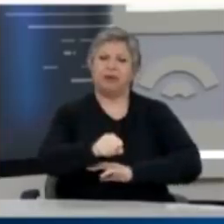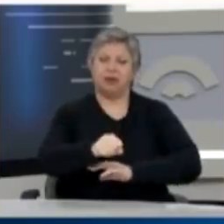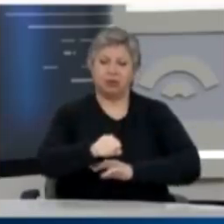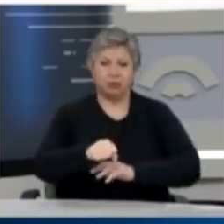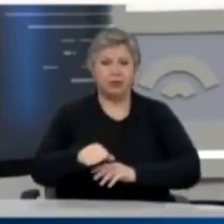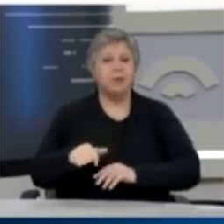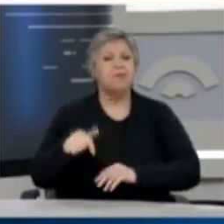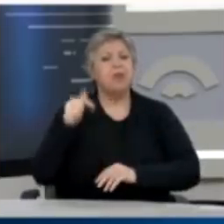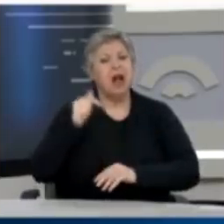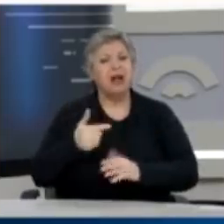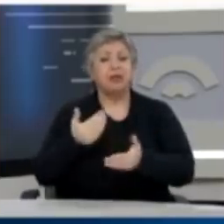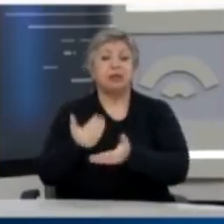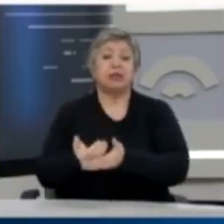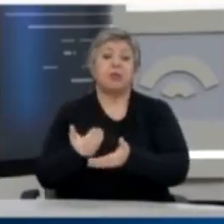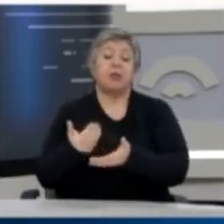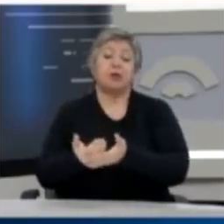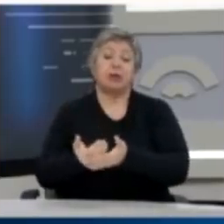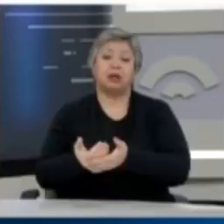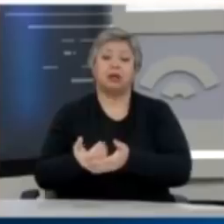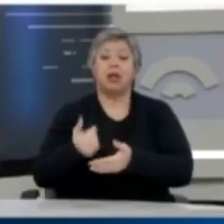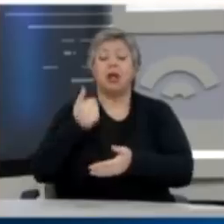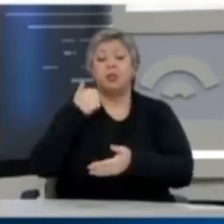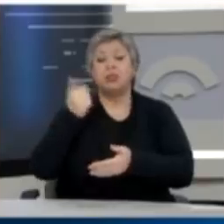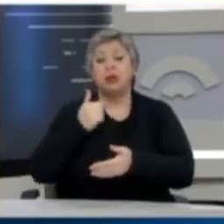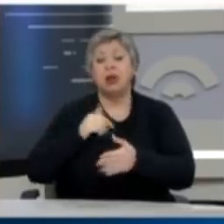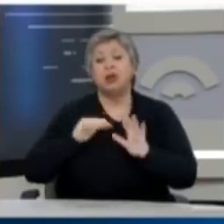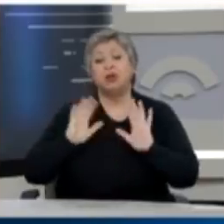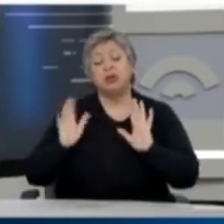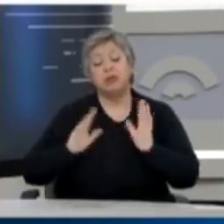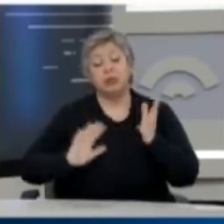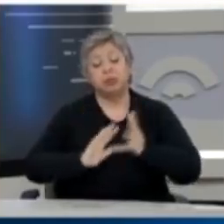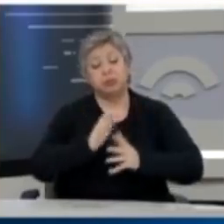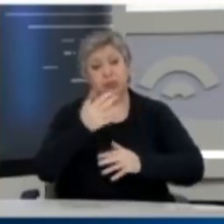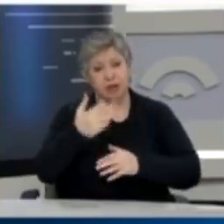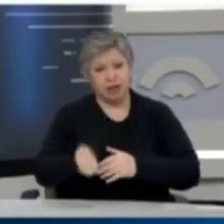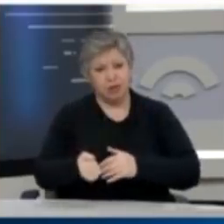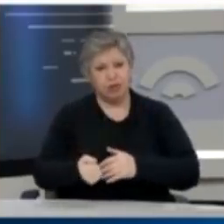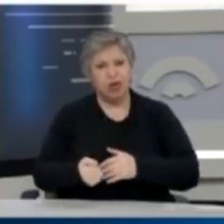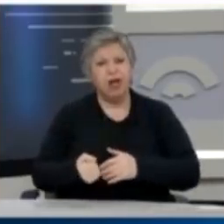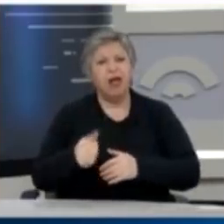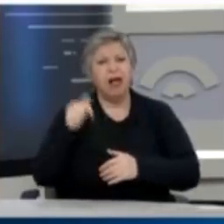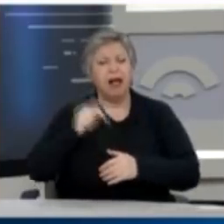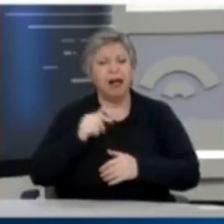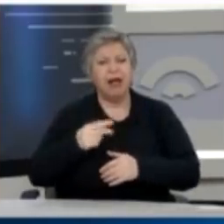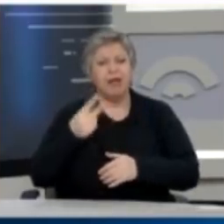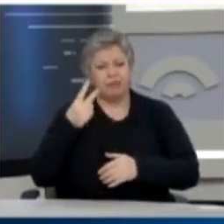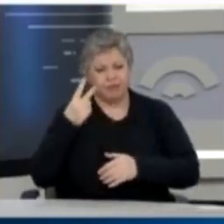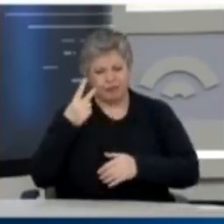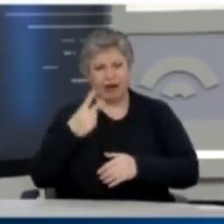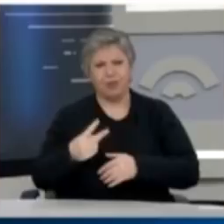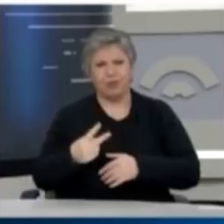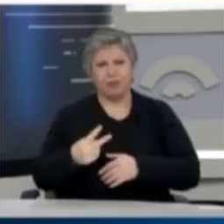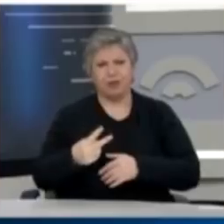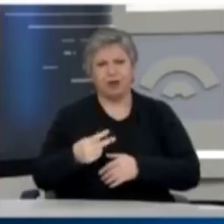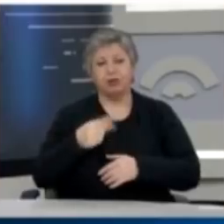οποίες αποτελούν τη δήθεν αντινεοφιλελεύθερη ατζέντα, δεν είναι και τόσο αντινεοφιλελεύθερες